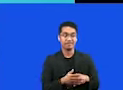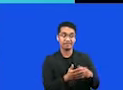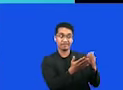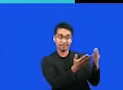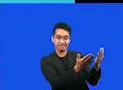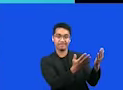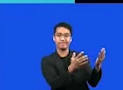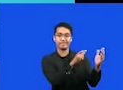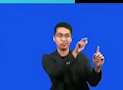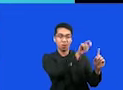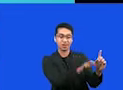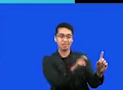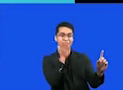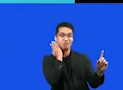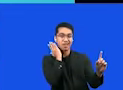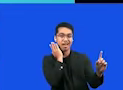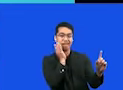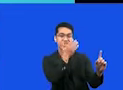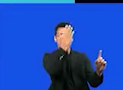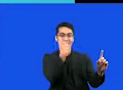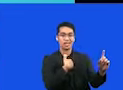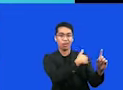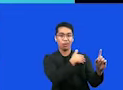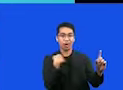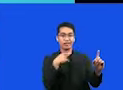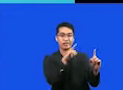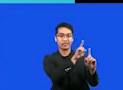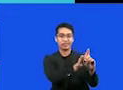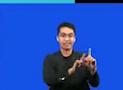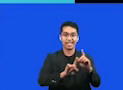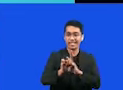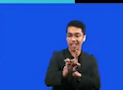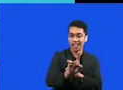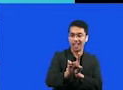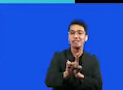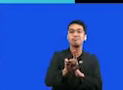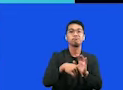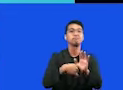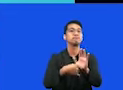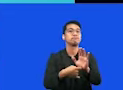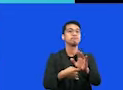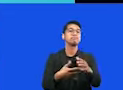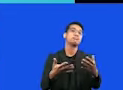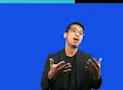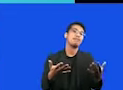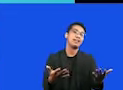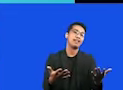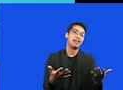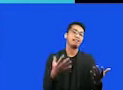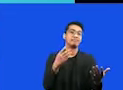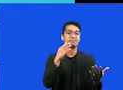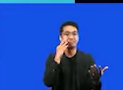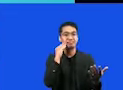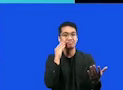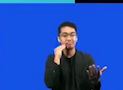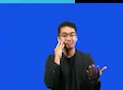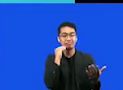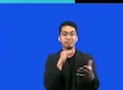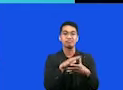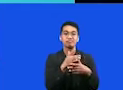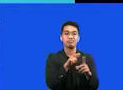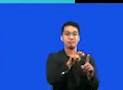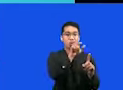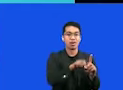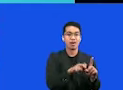orang muda Katolik Mbak Mega akan menunjukkan kepada kita apa saja yang dialami sebagai orang muda